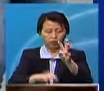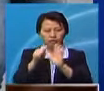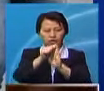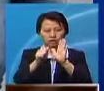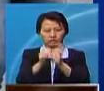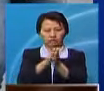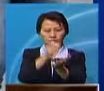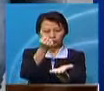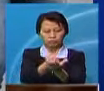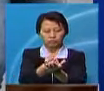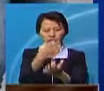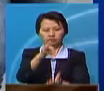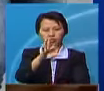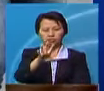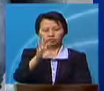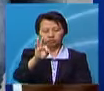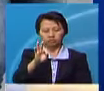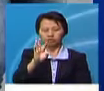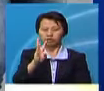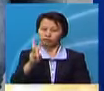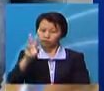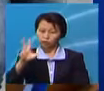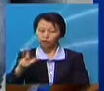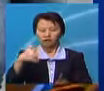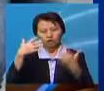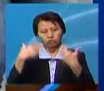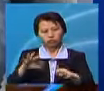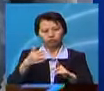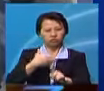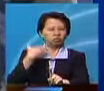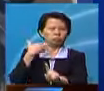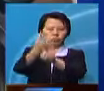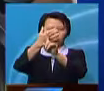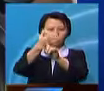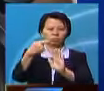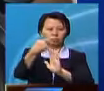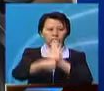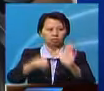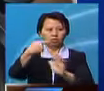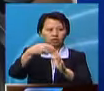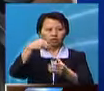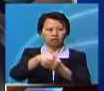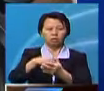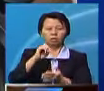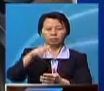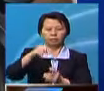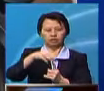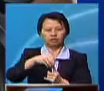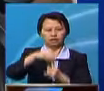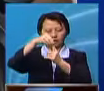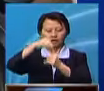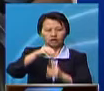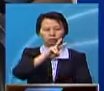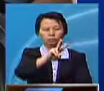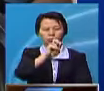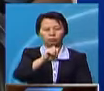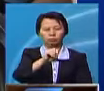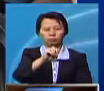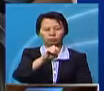Akta Imigresen 1959-63 telah diusir ke Sri Lanka dalam satu operasi khas pada